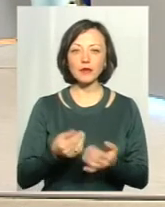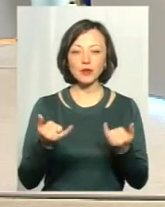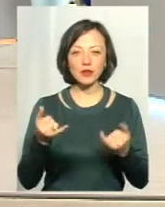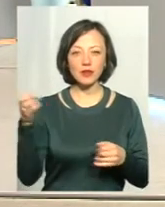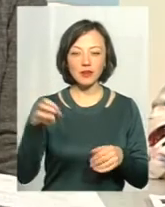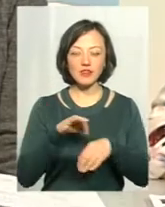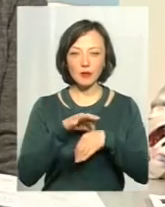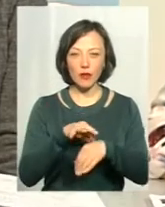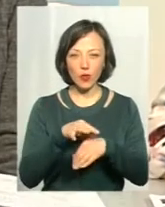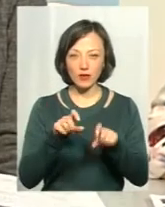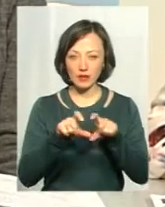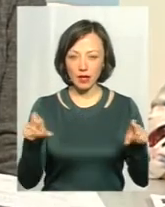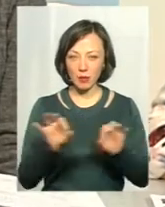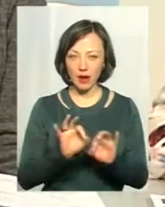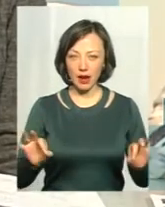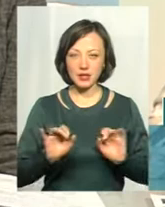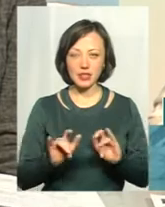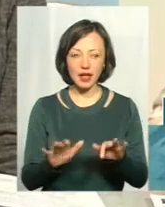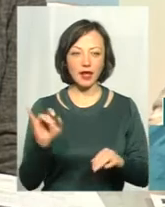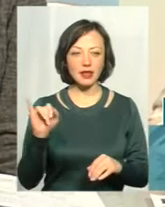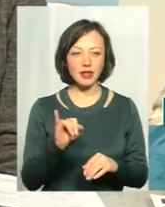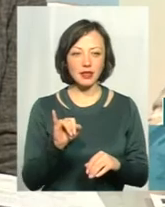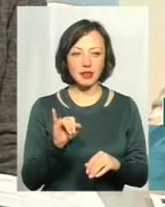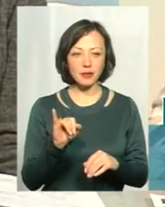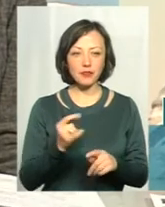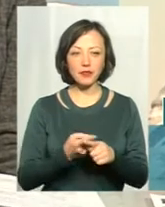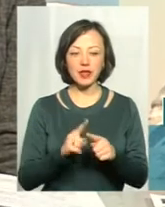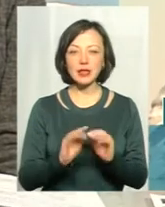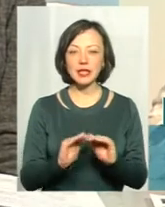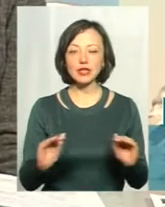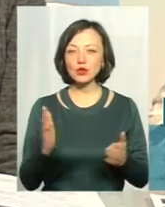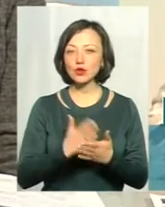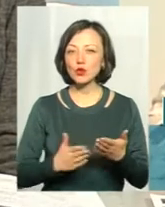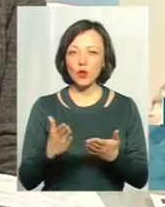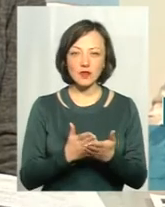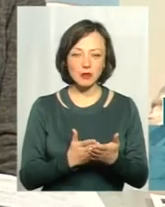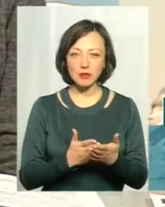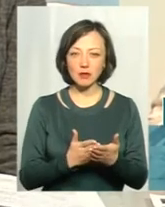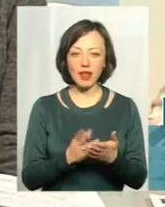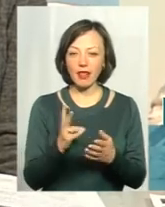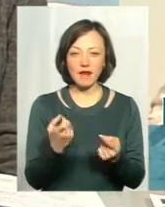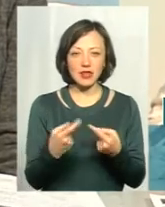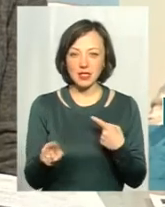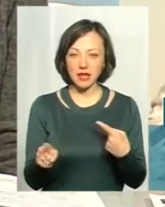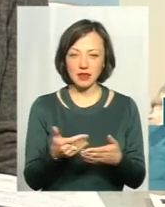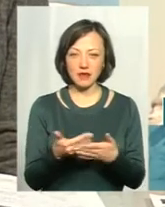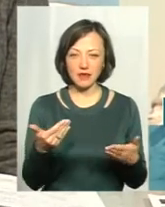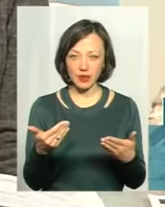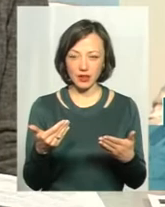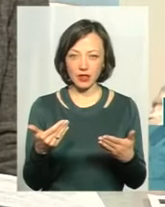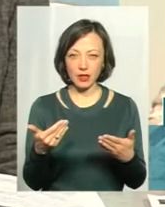закладі проводили прекрасний захід. І ці діти зовсім, абсолютно зовсім нічим не відрізняються